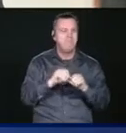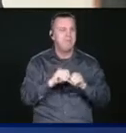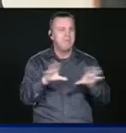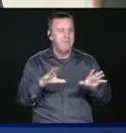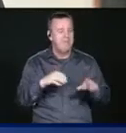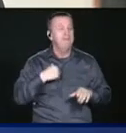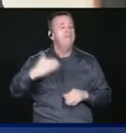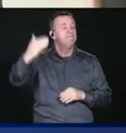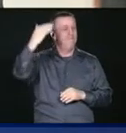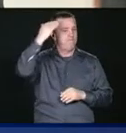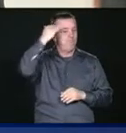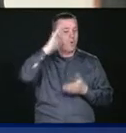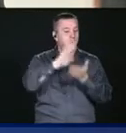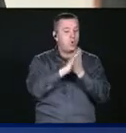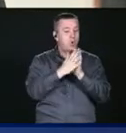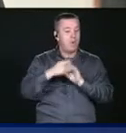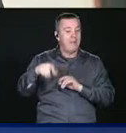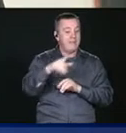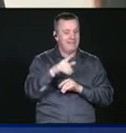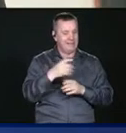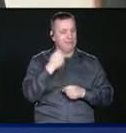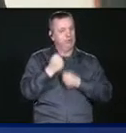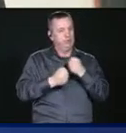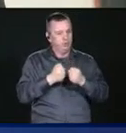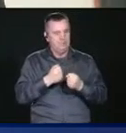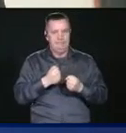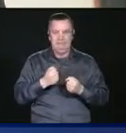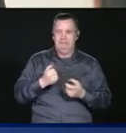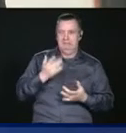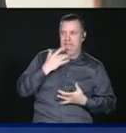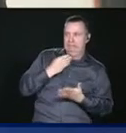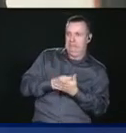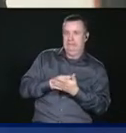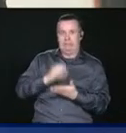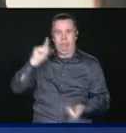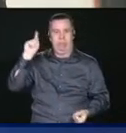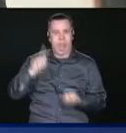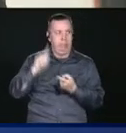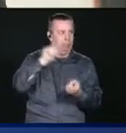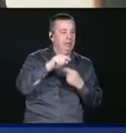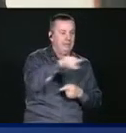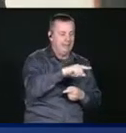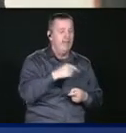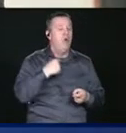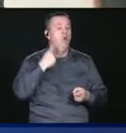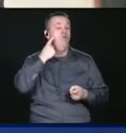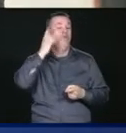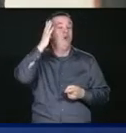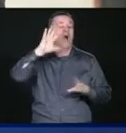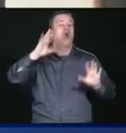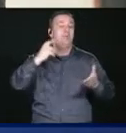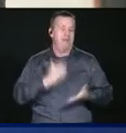frappées par la pandémie. Nous serons là pour travailler avec les entreprises pour voir comment on peut les aider.